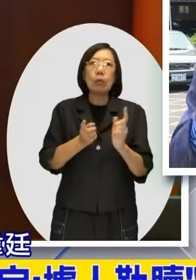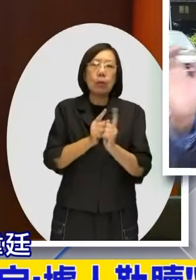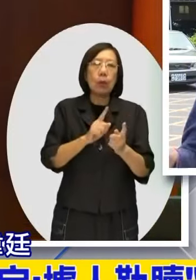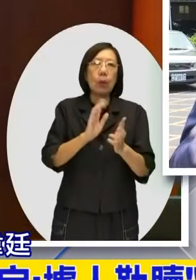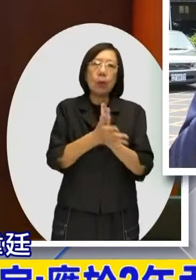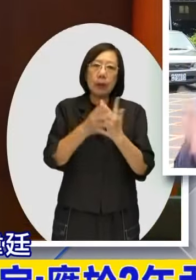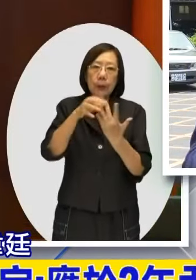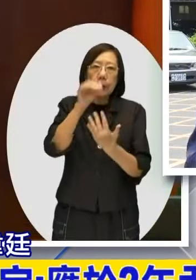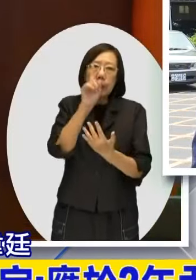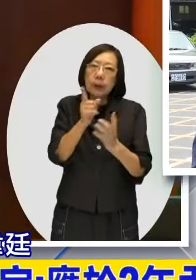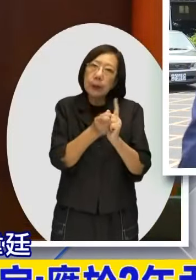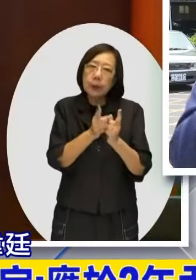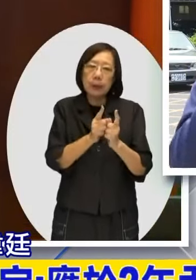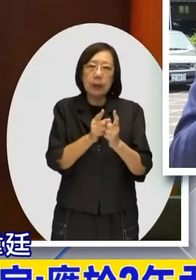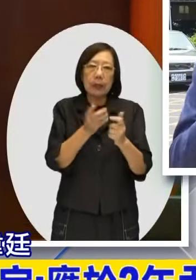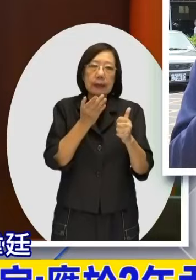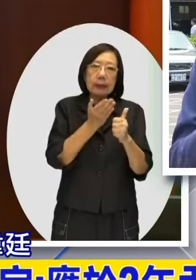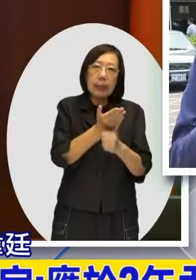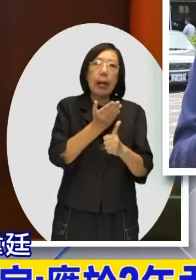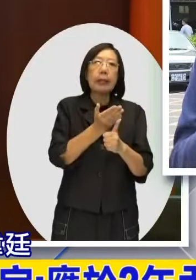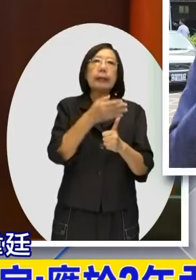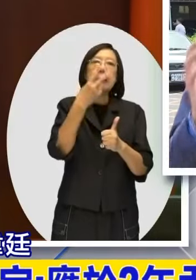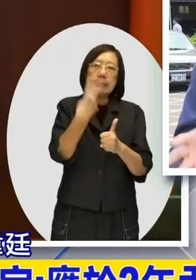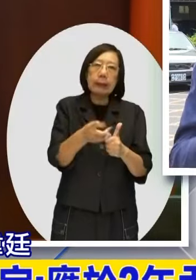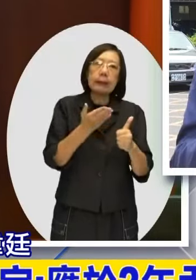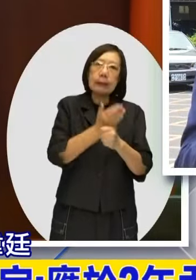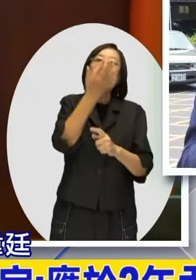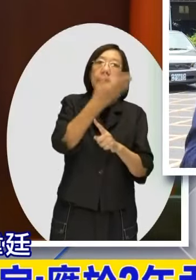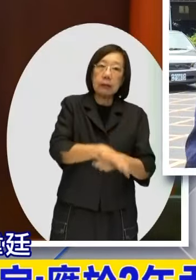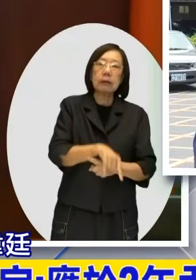警察是刑求逼供所做成的笔录，最终就被变